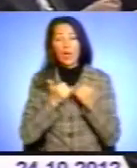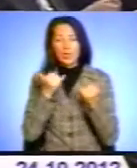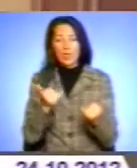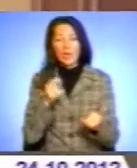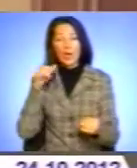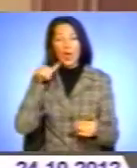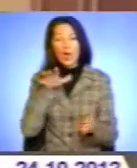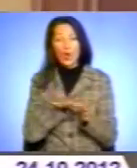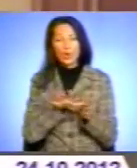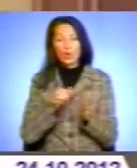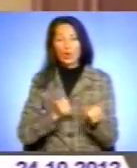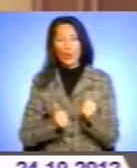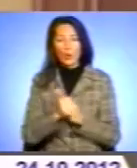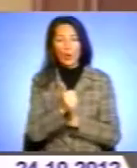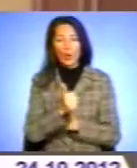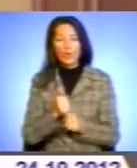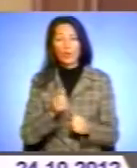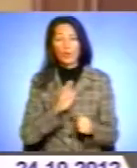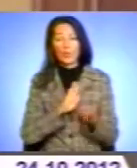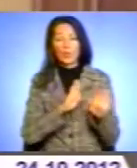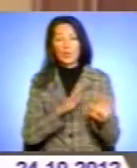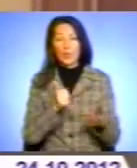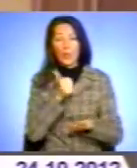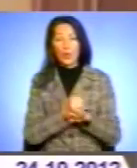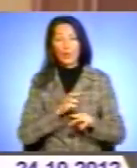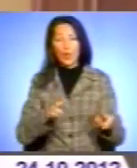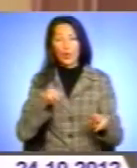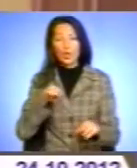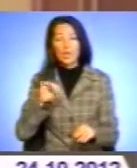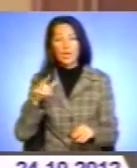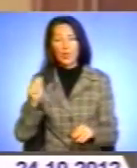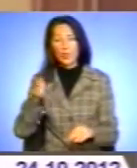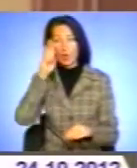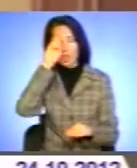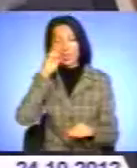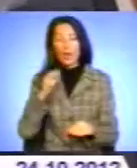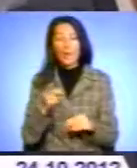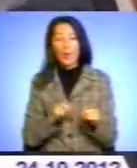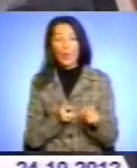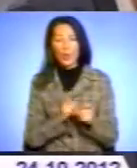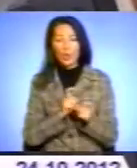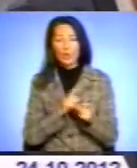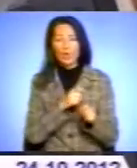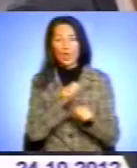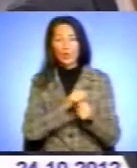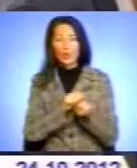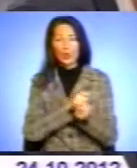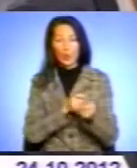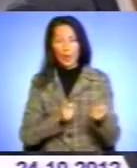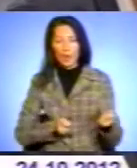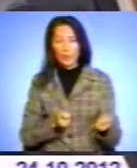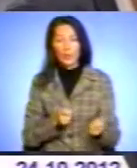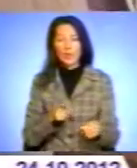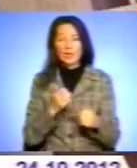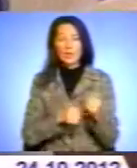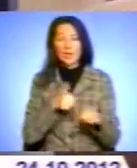словами віце-прем'єра Сергія Тігіпка, держава передусім боротиметься з бюрократією, яка відлякує інвесторів. Серед найближчих планів уряду – проведення